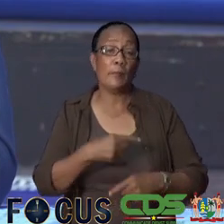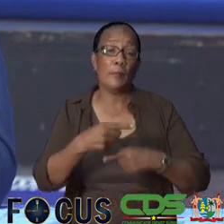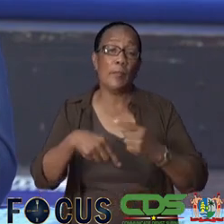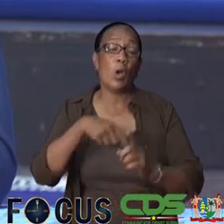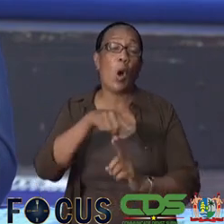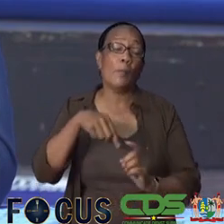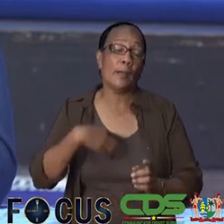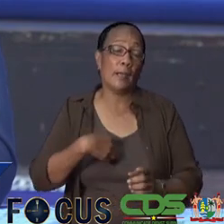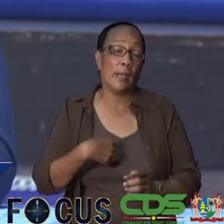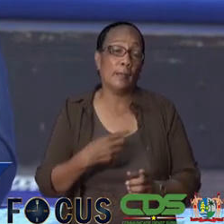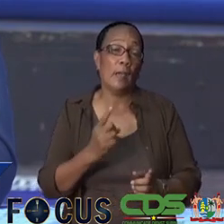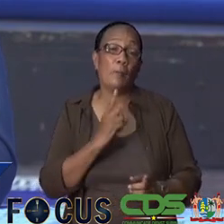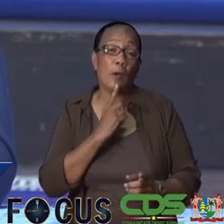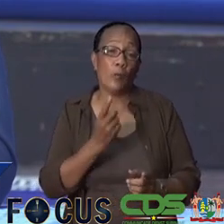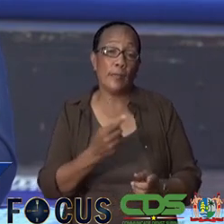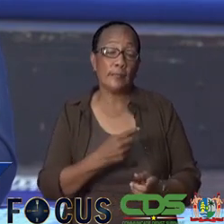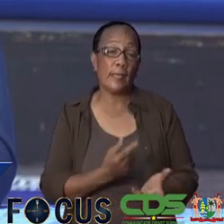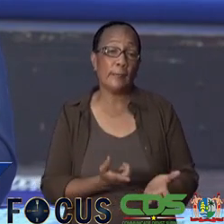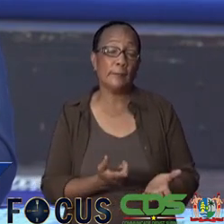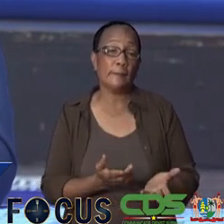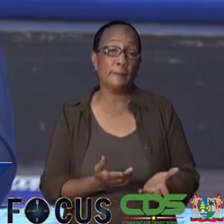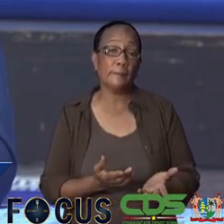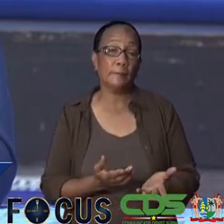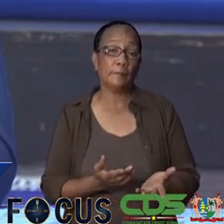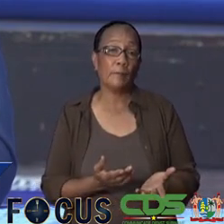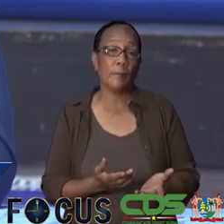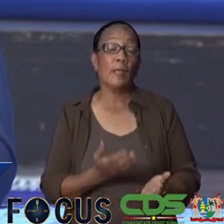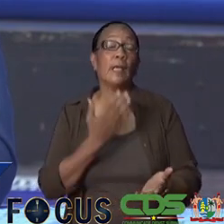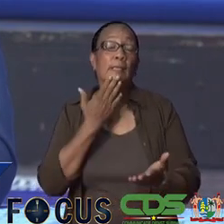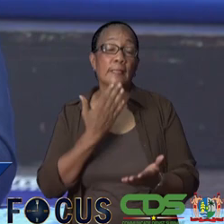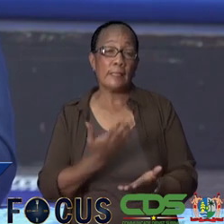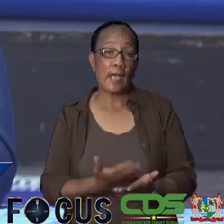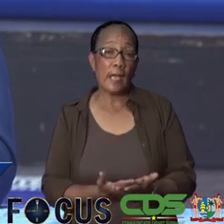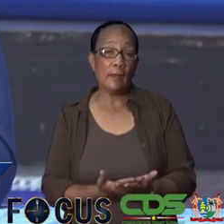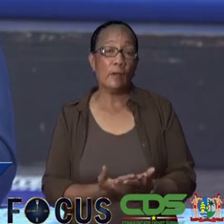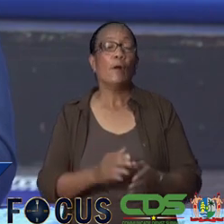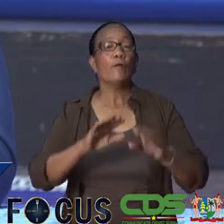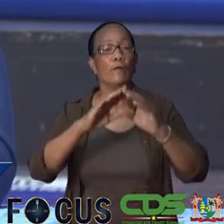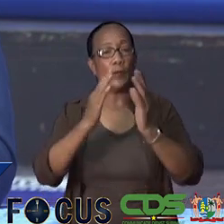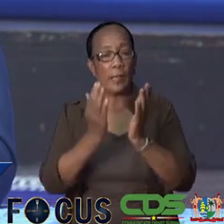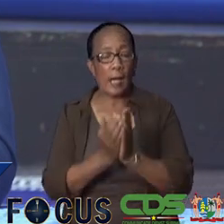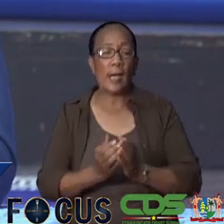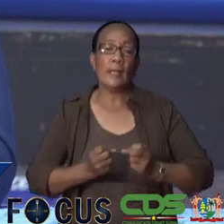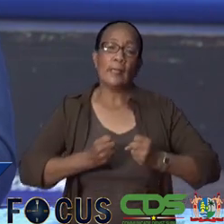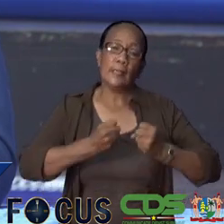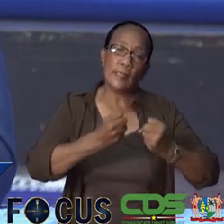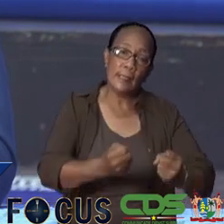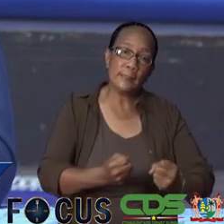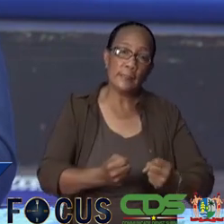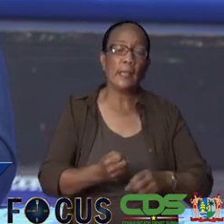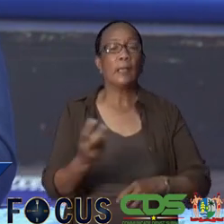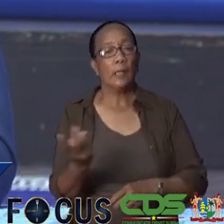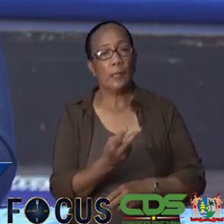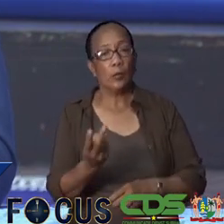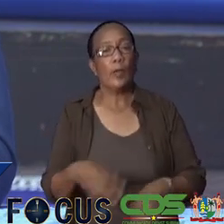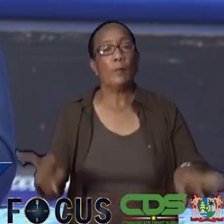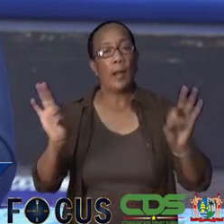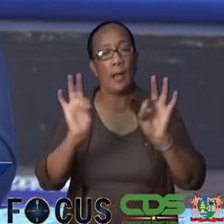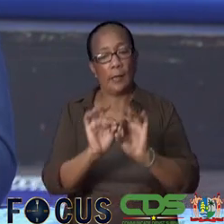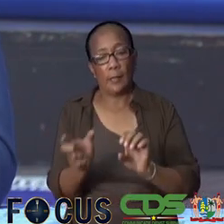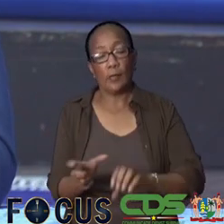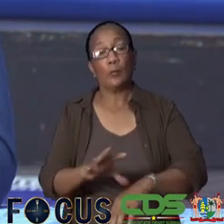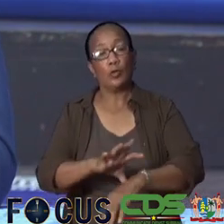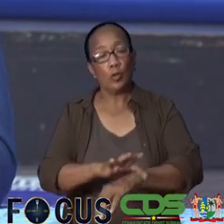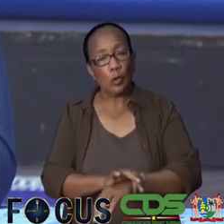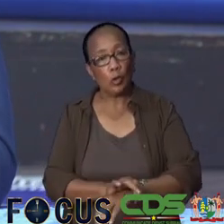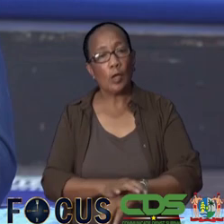Maar nogmaals, we zeggen hun dank voor alle inzet die deze 2 heren